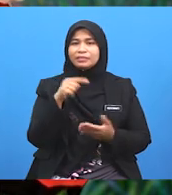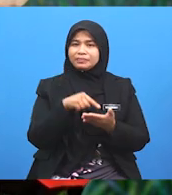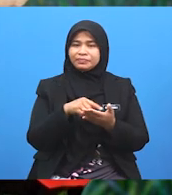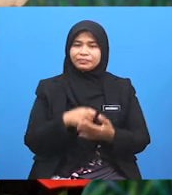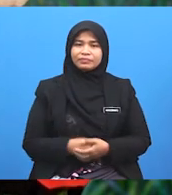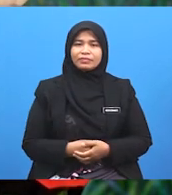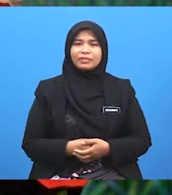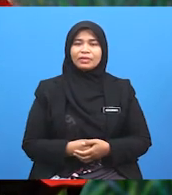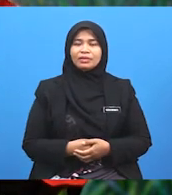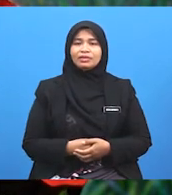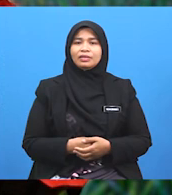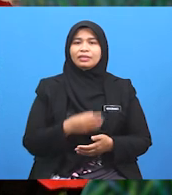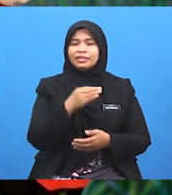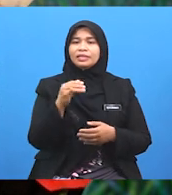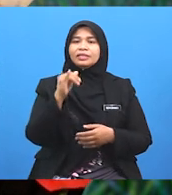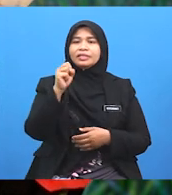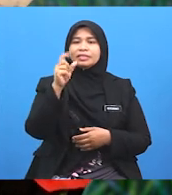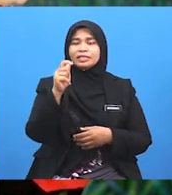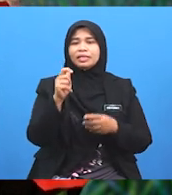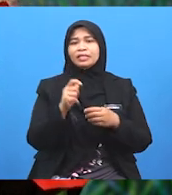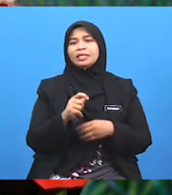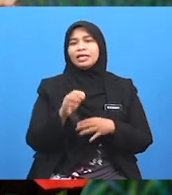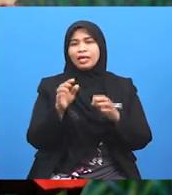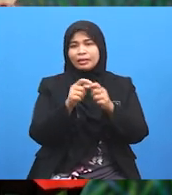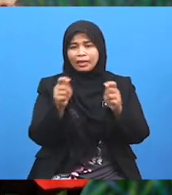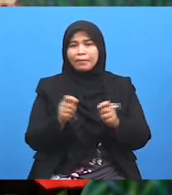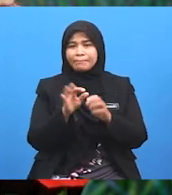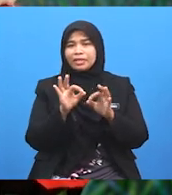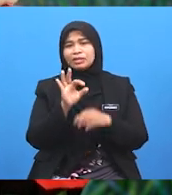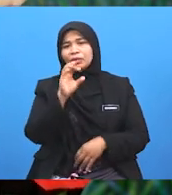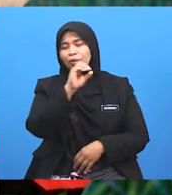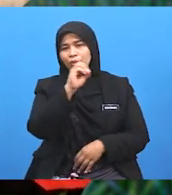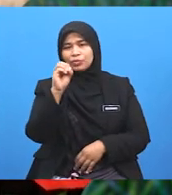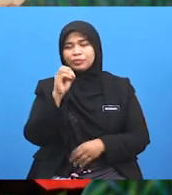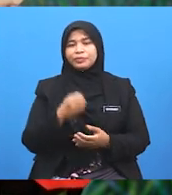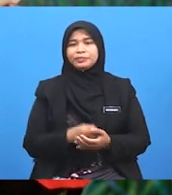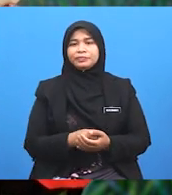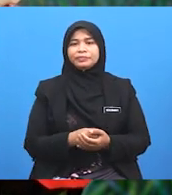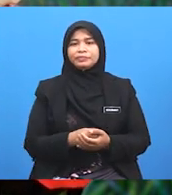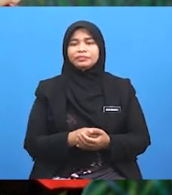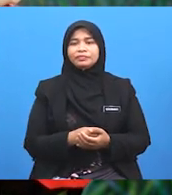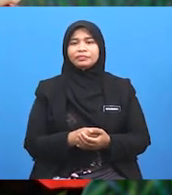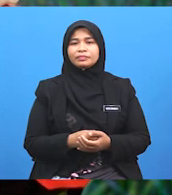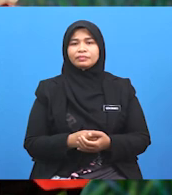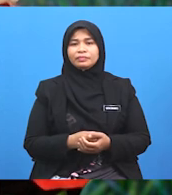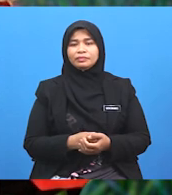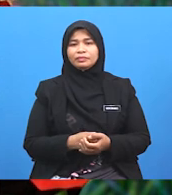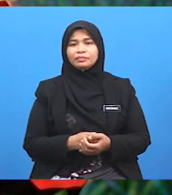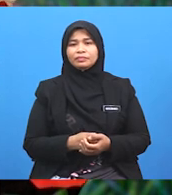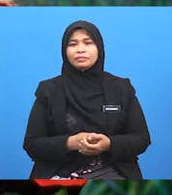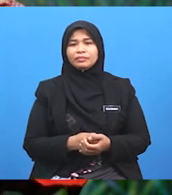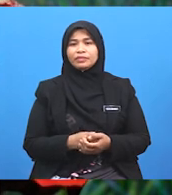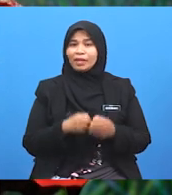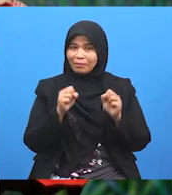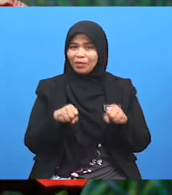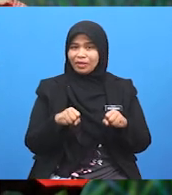Kemudian, isikan tempat kosong dan jadikan ciri bersikap rajin yang betul.